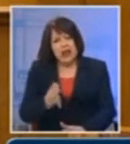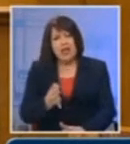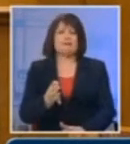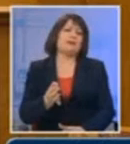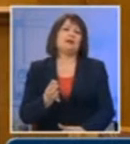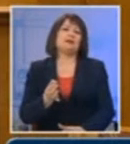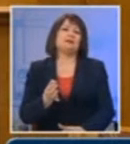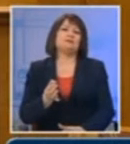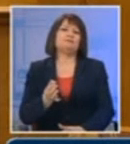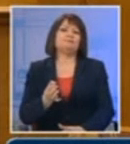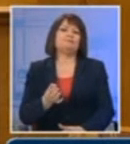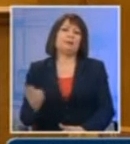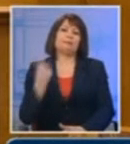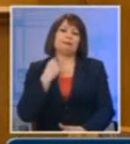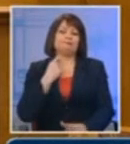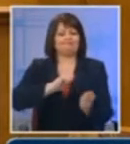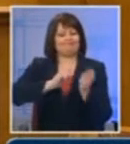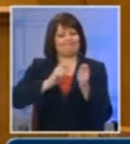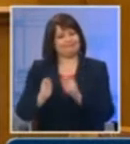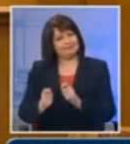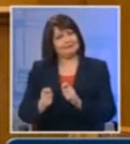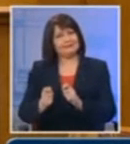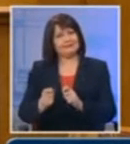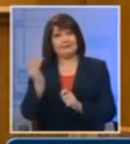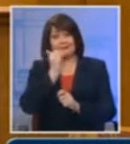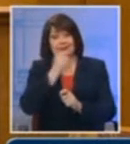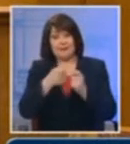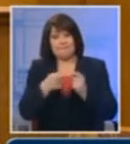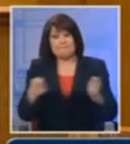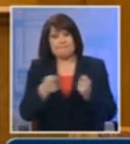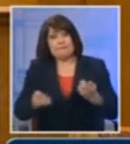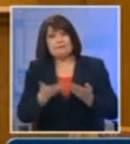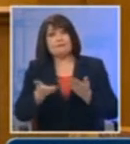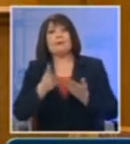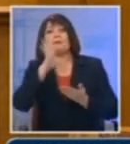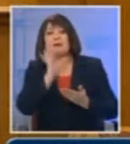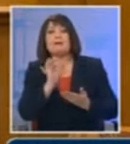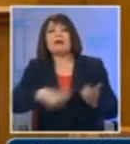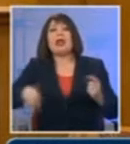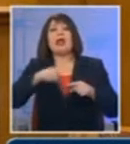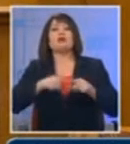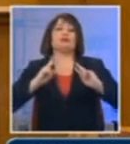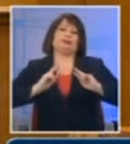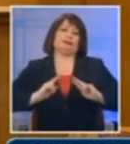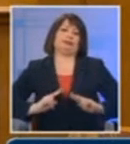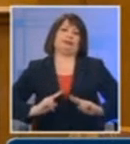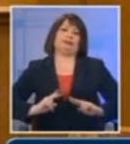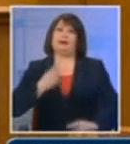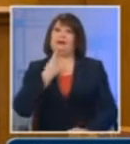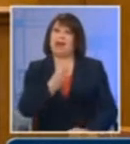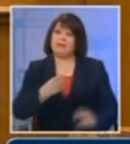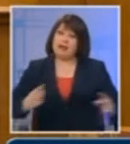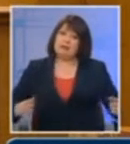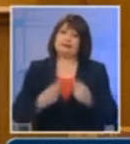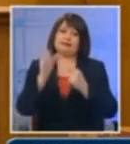των απολειών, ξεκινώντας από συγκεκριμένα άμεσα μέτρα πραγματικής ανακούφισης του λαού. Γι' αυτό λέμε ρήξη με